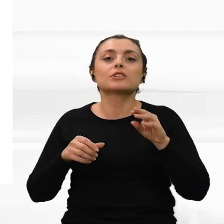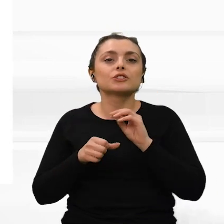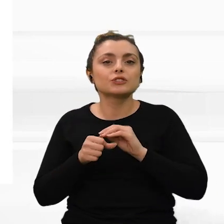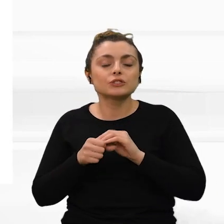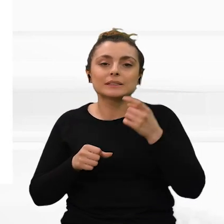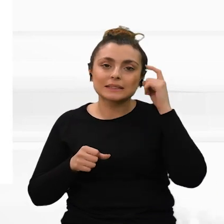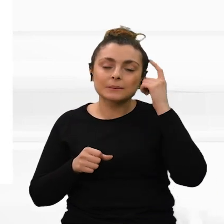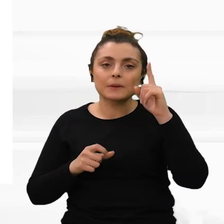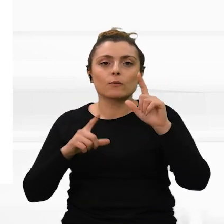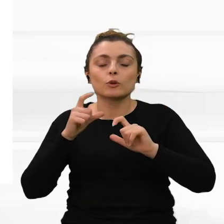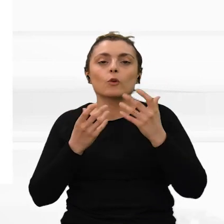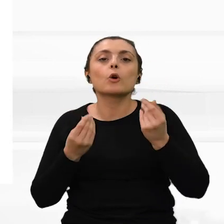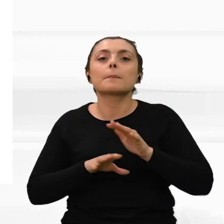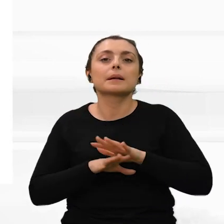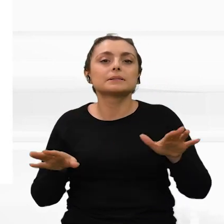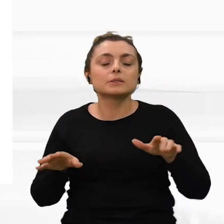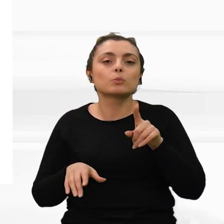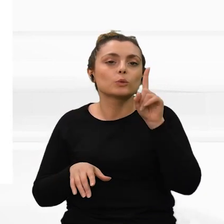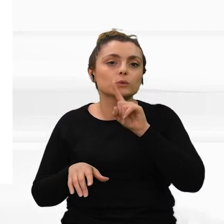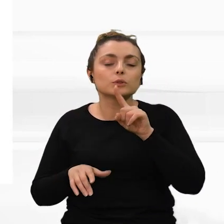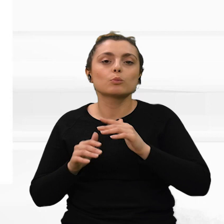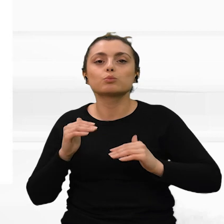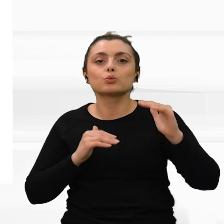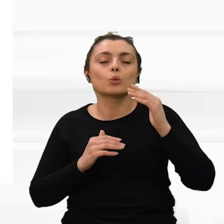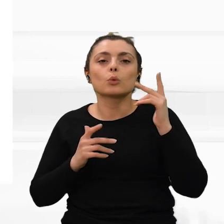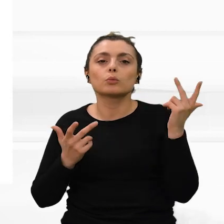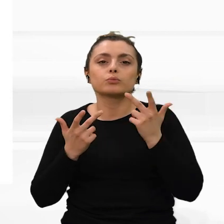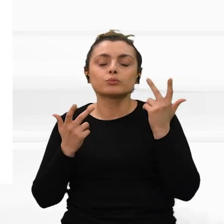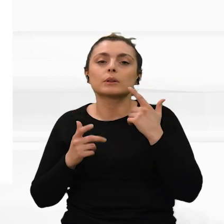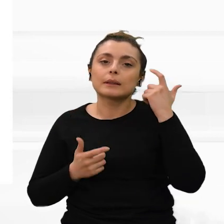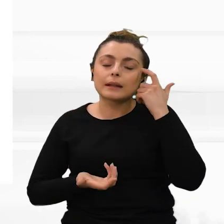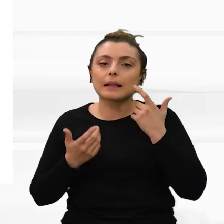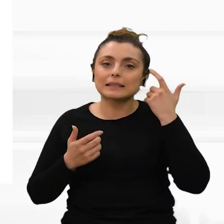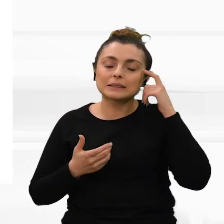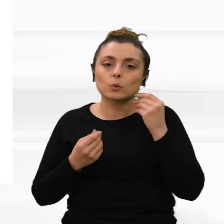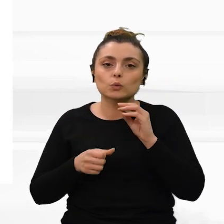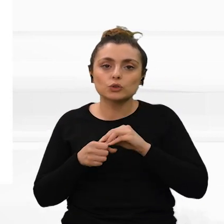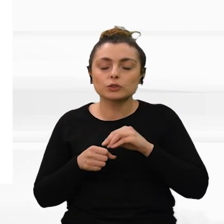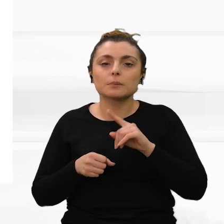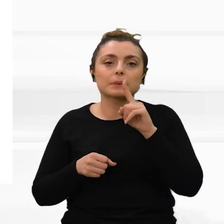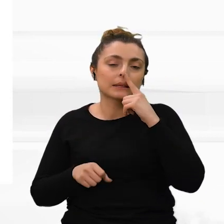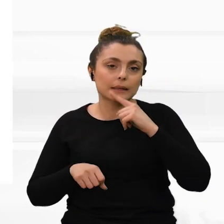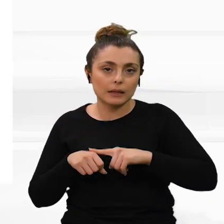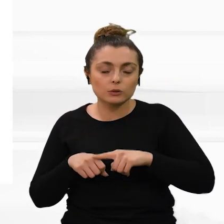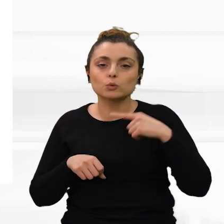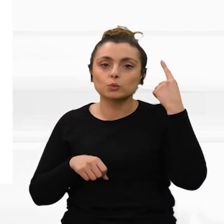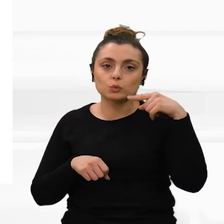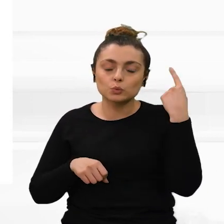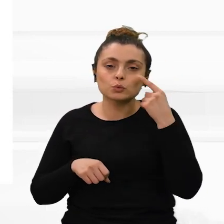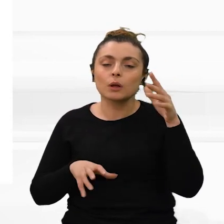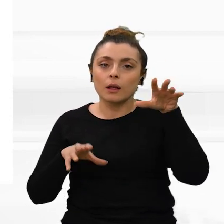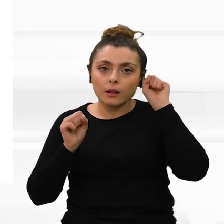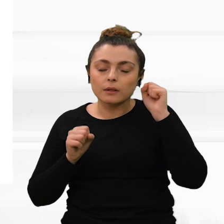şey olmadığı için zihnin bir fotoğrafı olamaz bu yüzden büyük olasılıkla kaynağı zihin olduğu için bir inancın